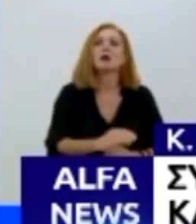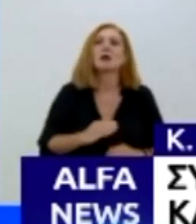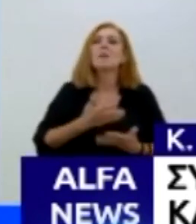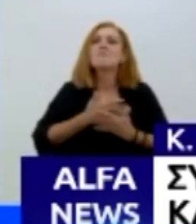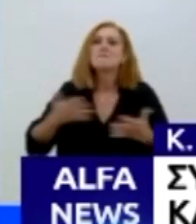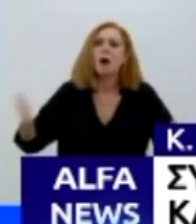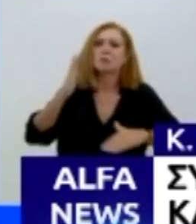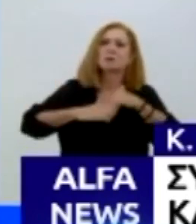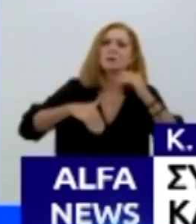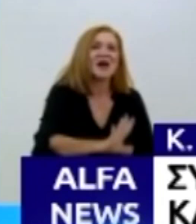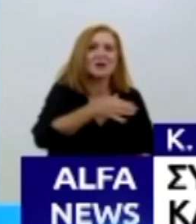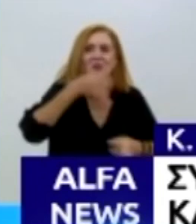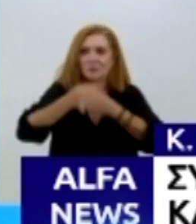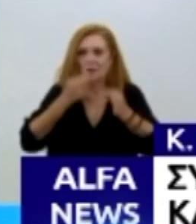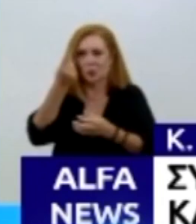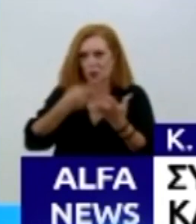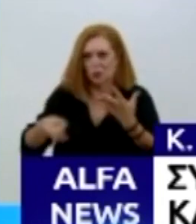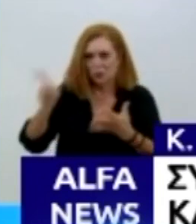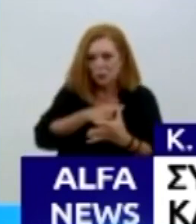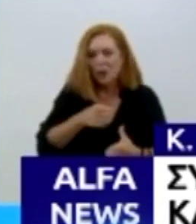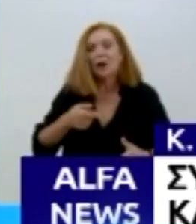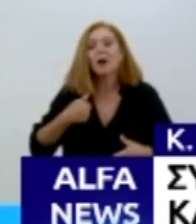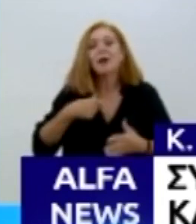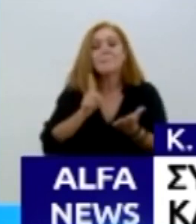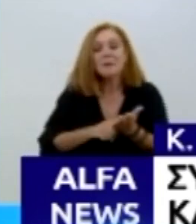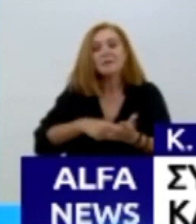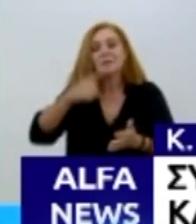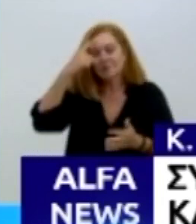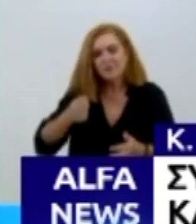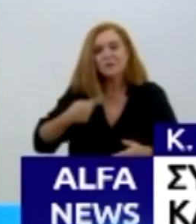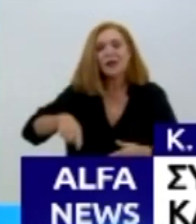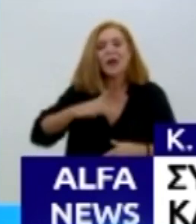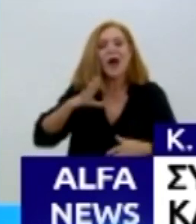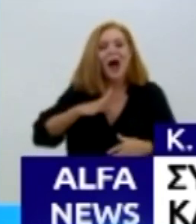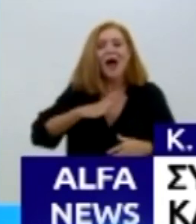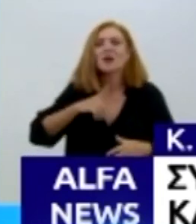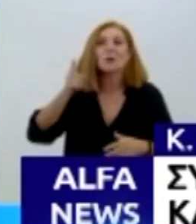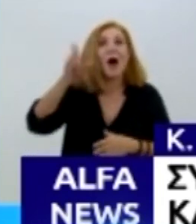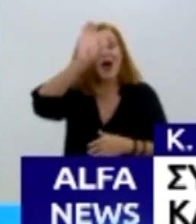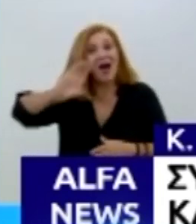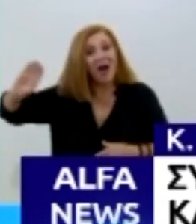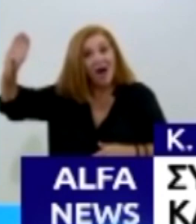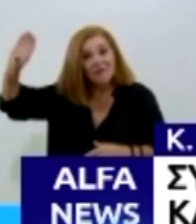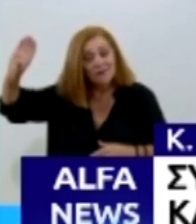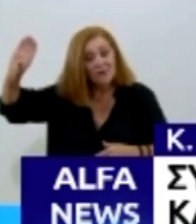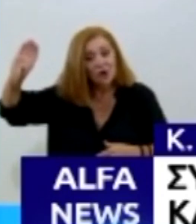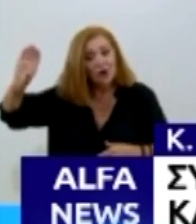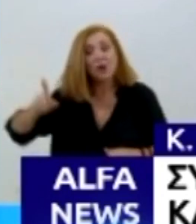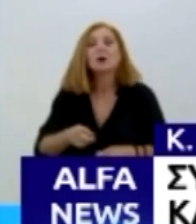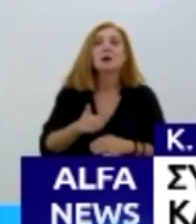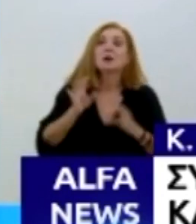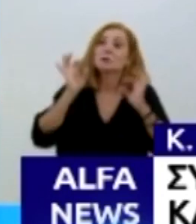για τη Θεσσαλία, θέλω να γνωρίζουν ότι οι συμπολίτες μας στον πληγωμένο Εύρο, ότι η ίδια